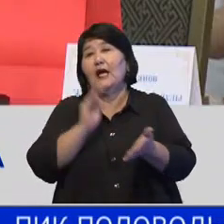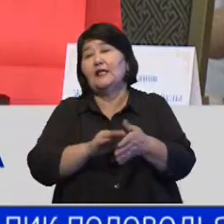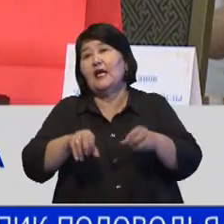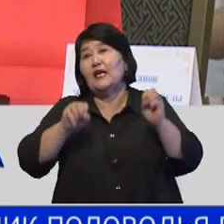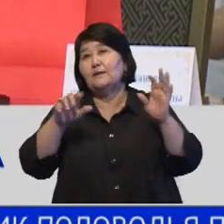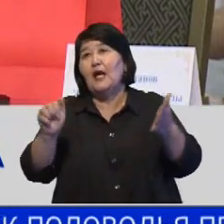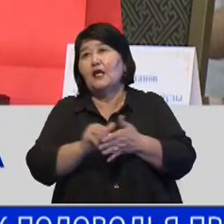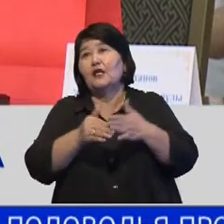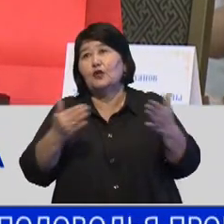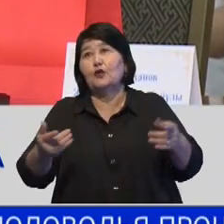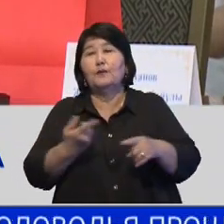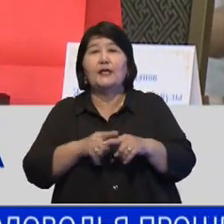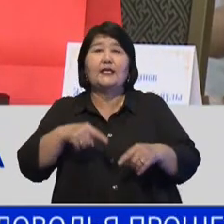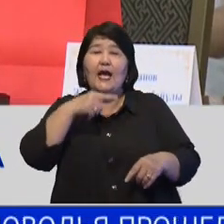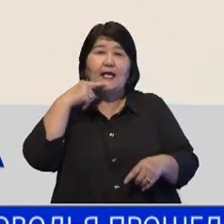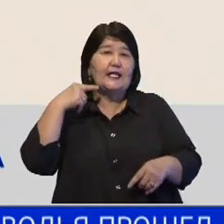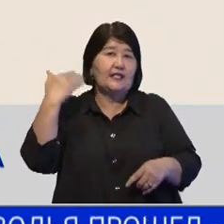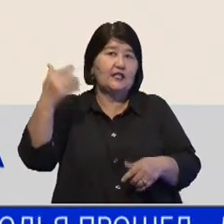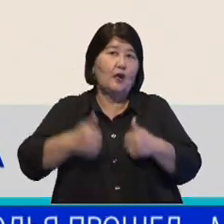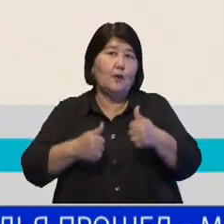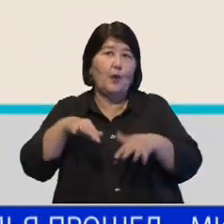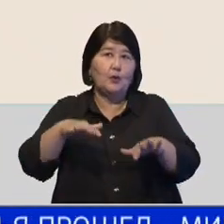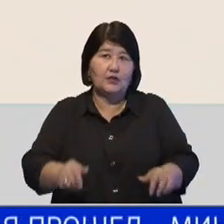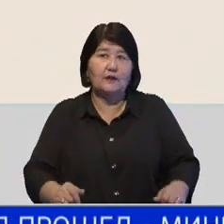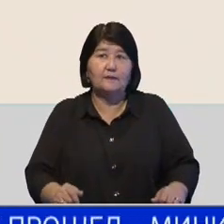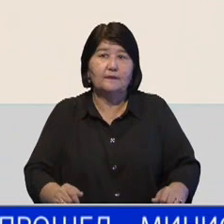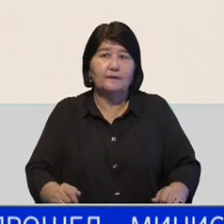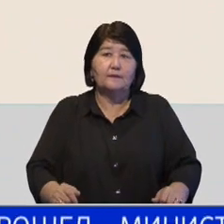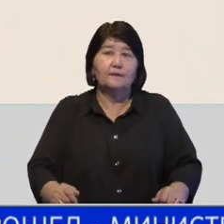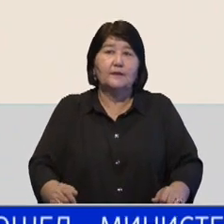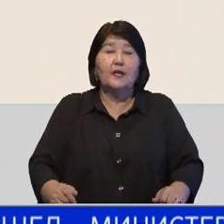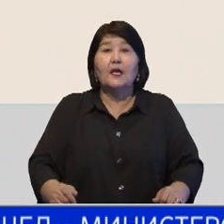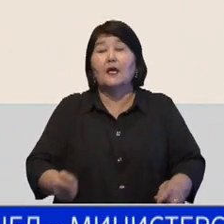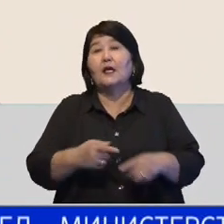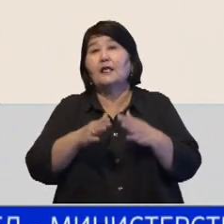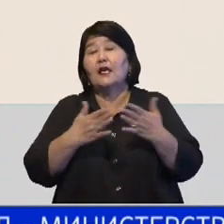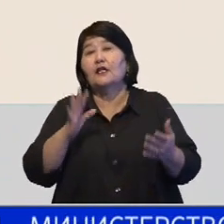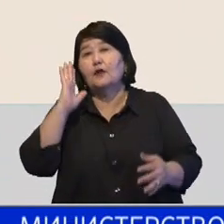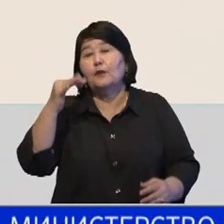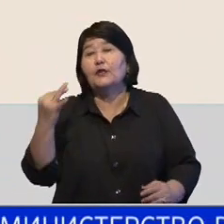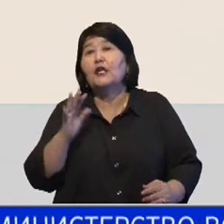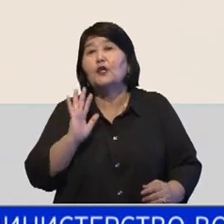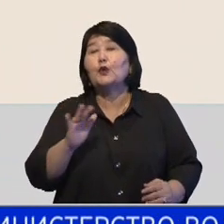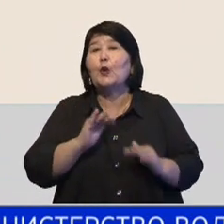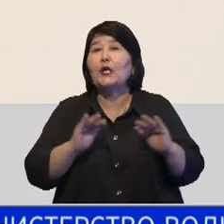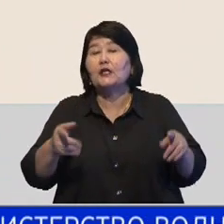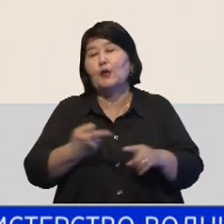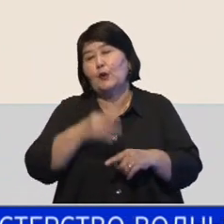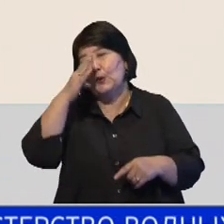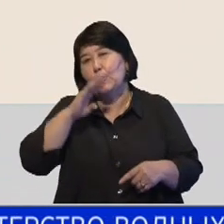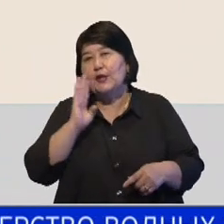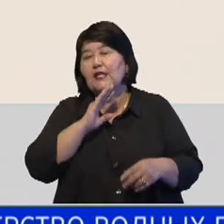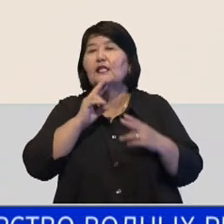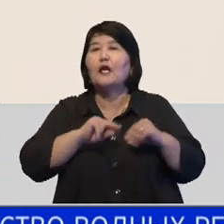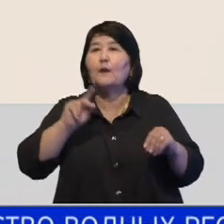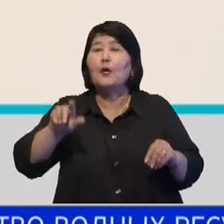специальным дипломом Ино Франко российском конкурсе эта книга будет интересна не только детям но и родителям и